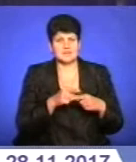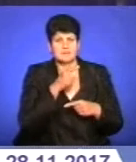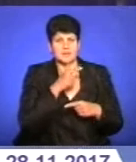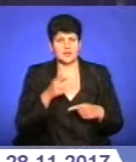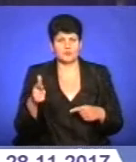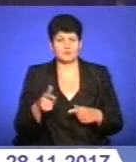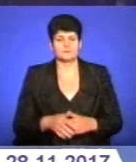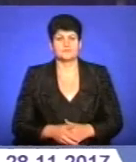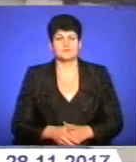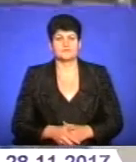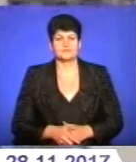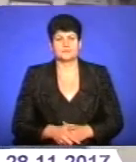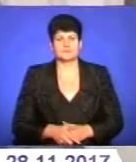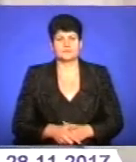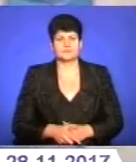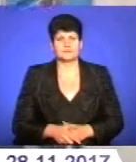дивіться далі у сюжеті.